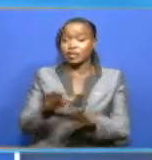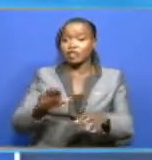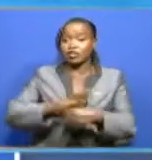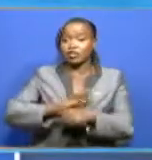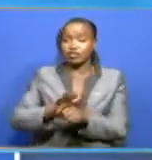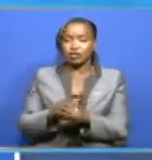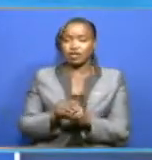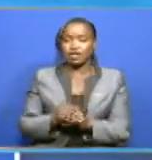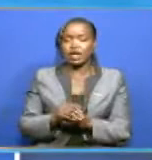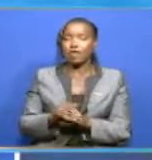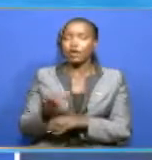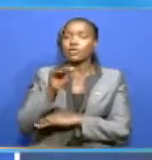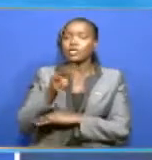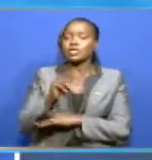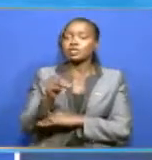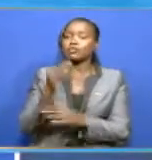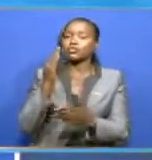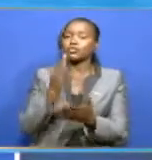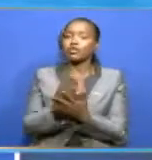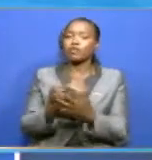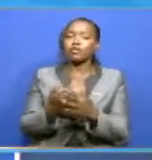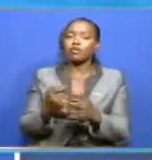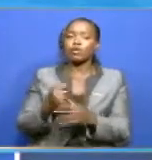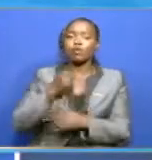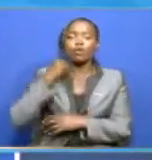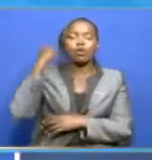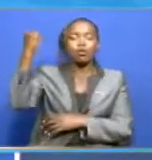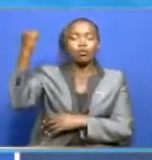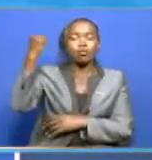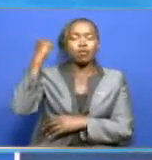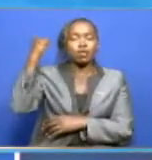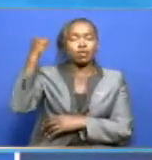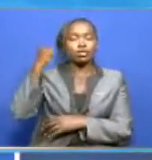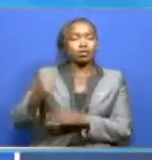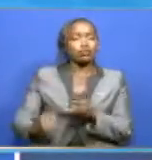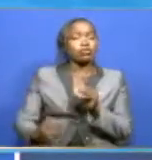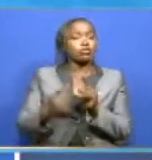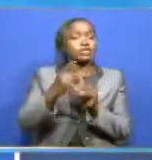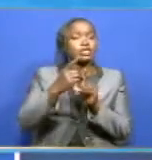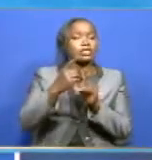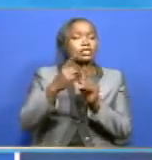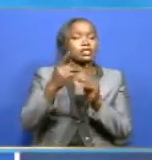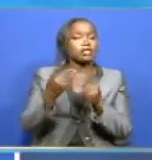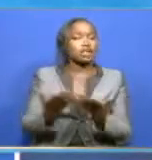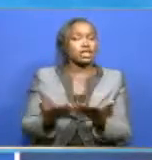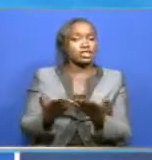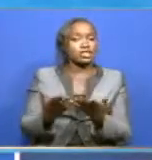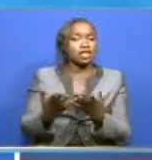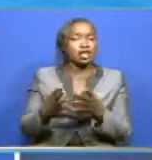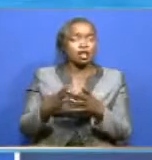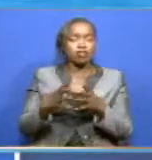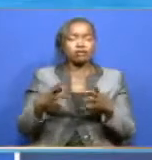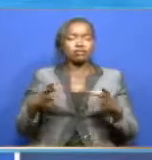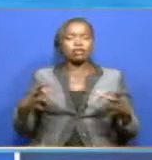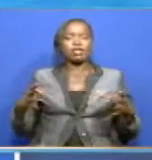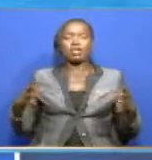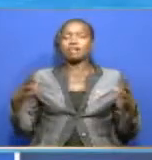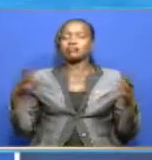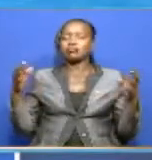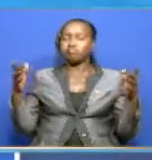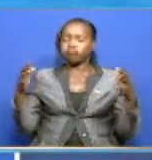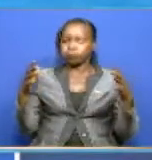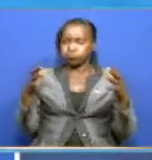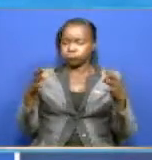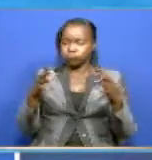We urge them to desist from holding political meetings that draw large frenzied crowds.